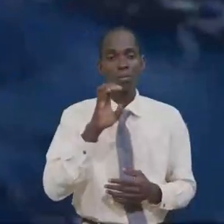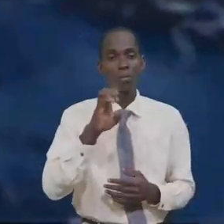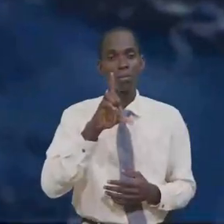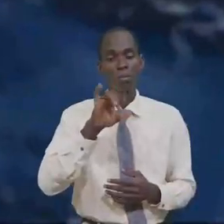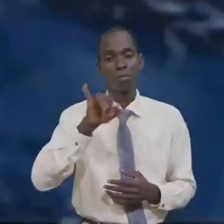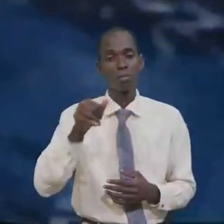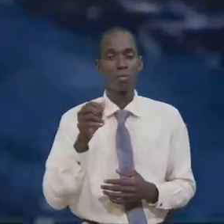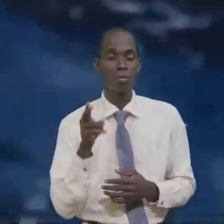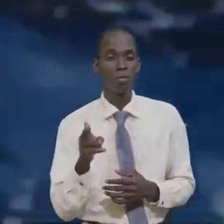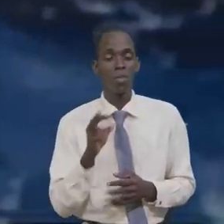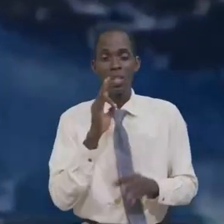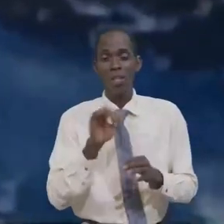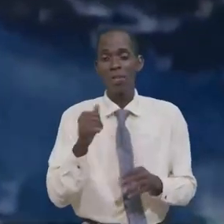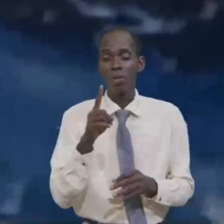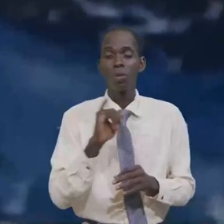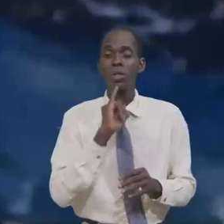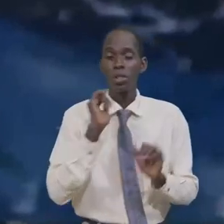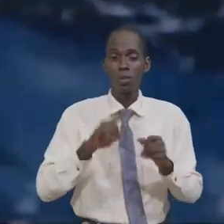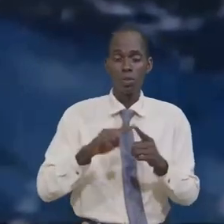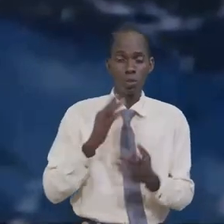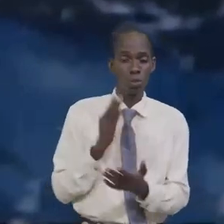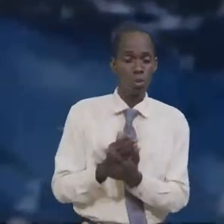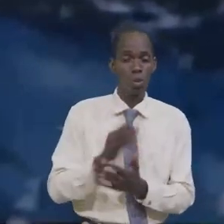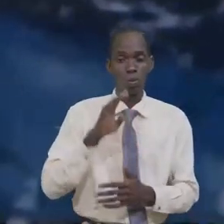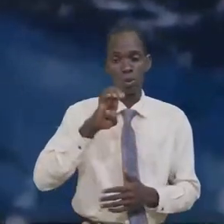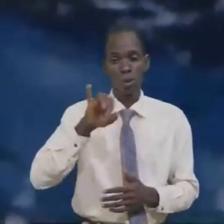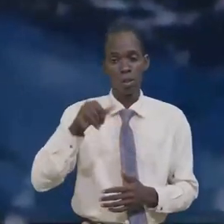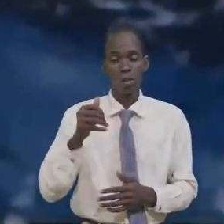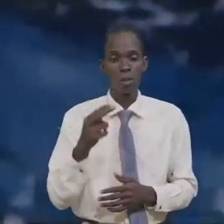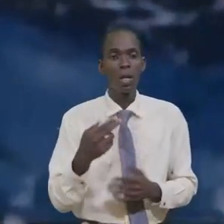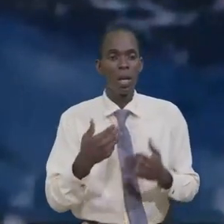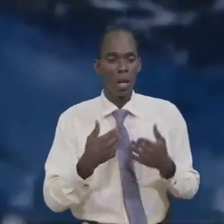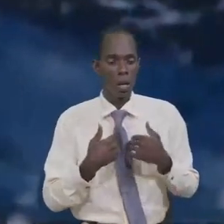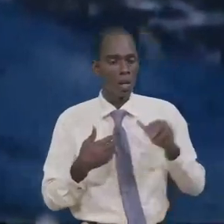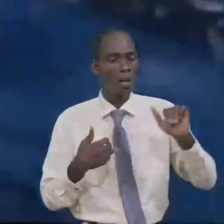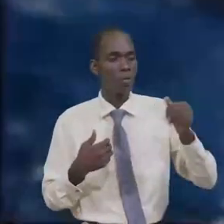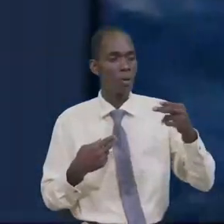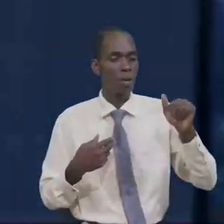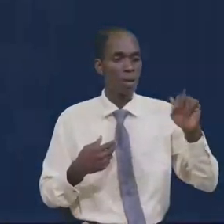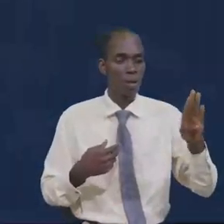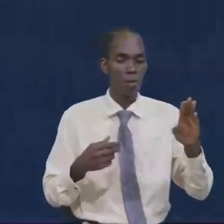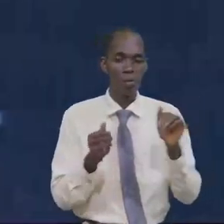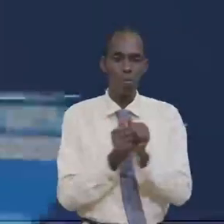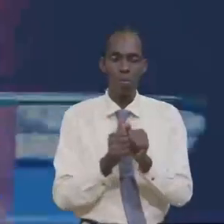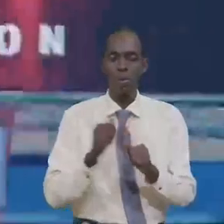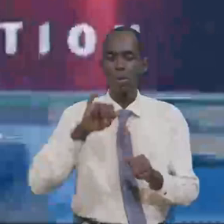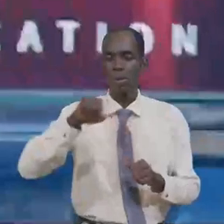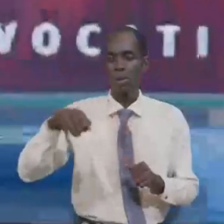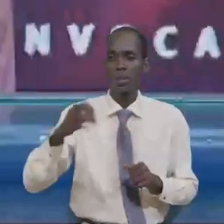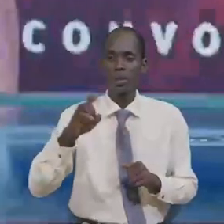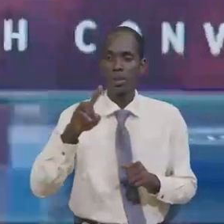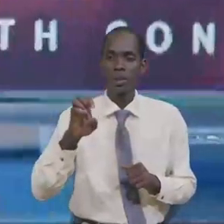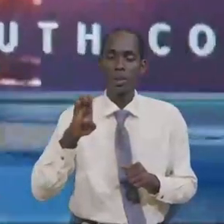et à chaque combiné aurait pu empêcher mais cet homme